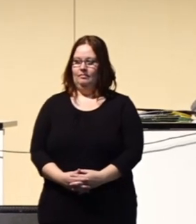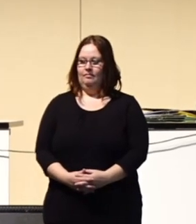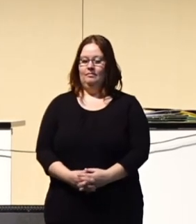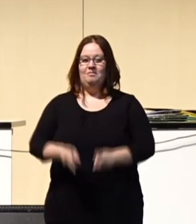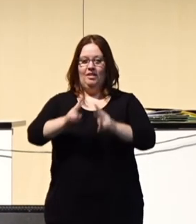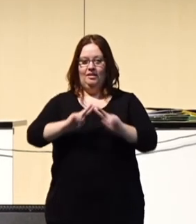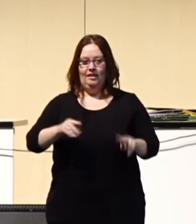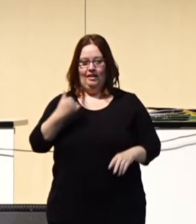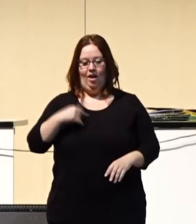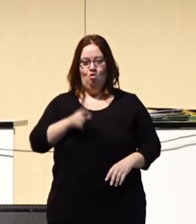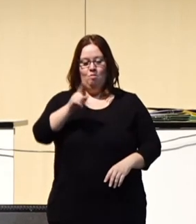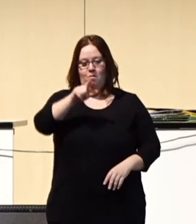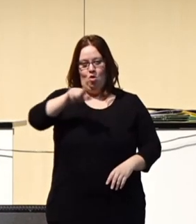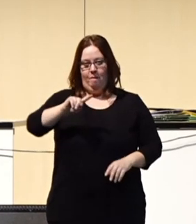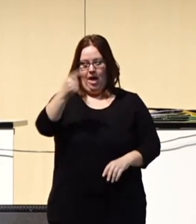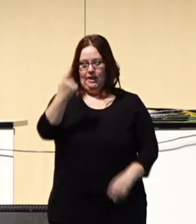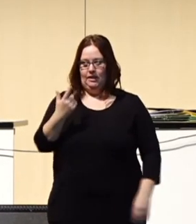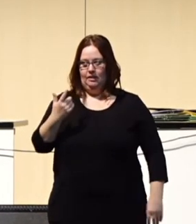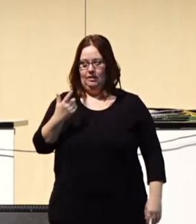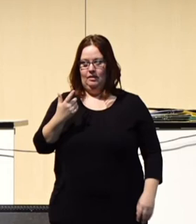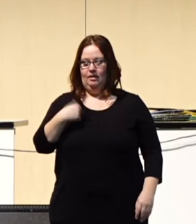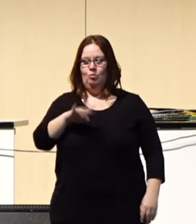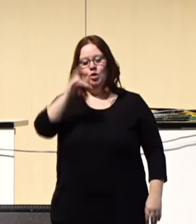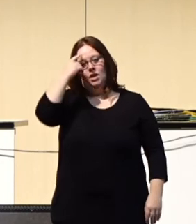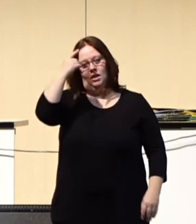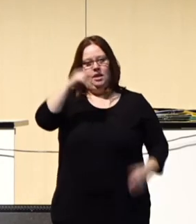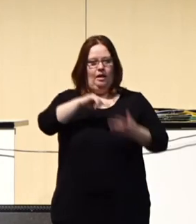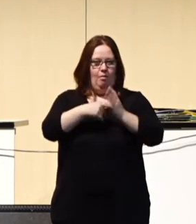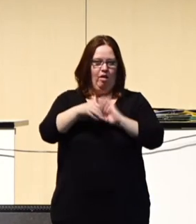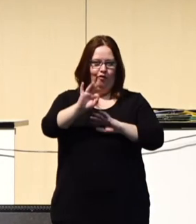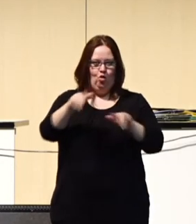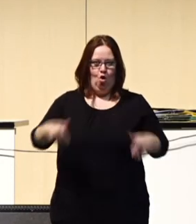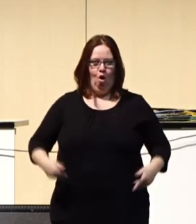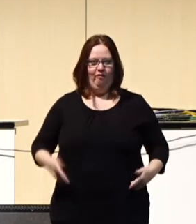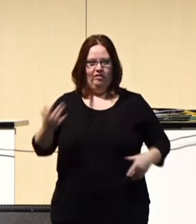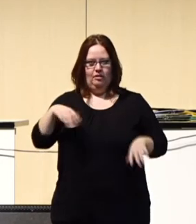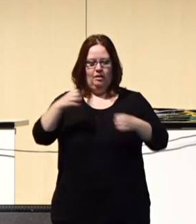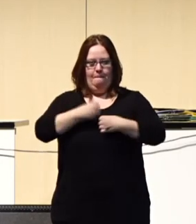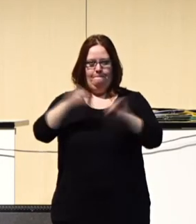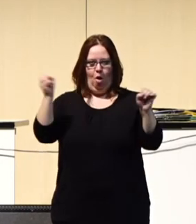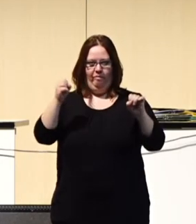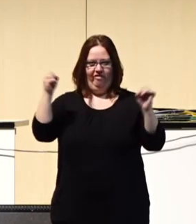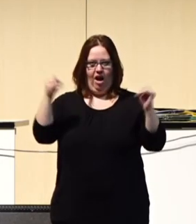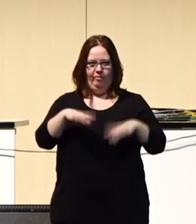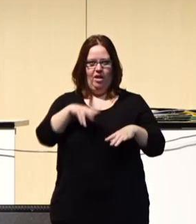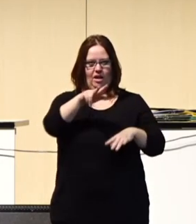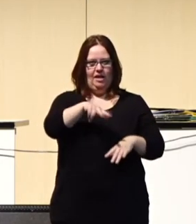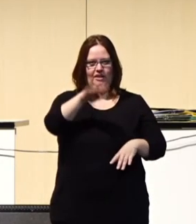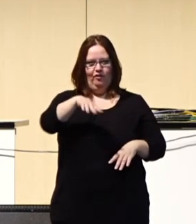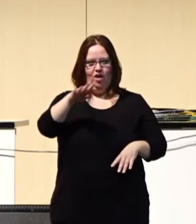Ja, sehr geehrter Herr Oberbürgermeister, das Denkmal für die Opfer des Bombenangriffs am 13. und 14.